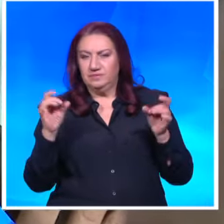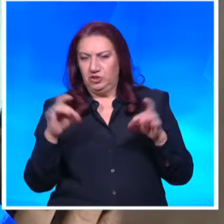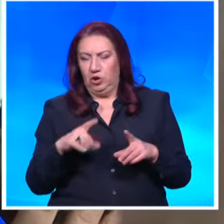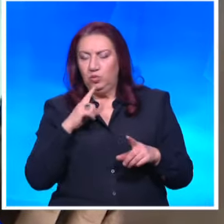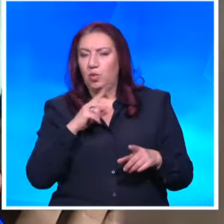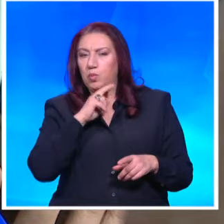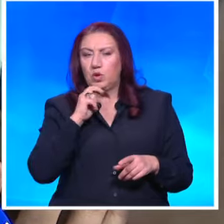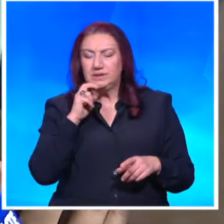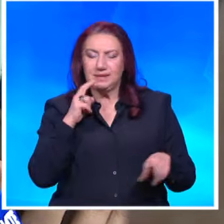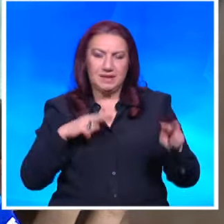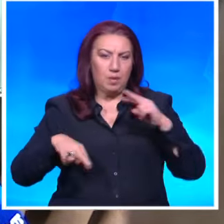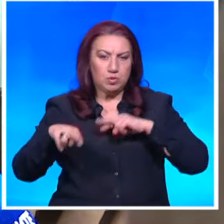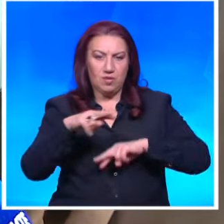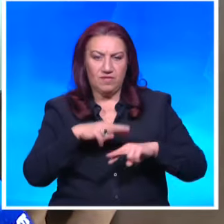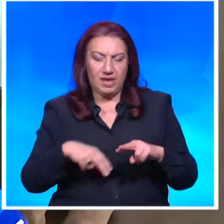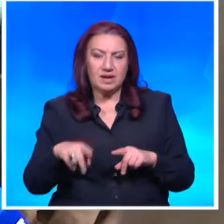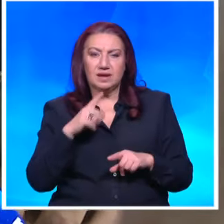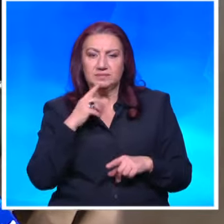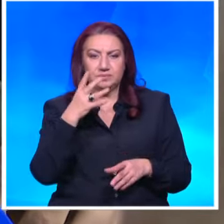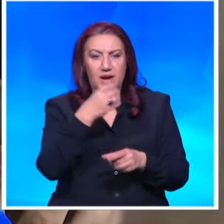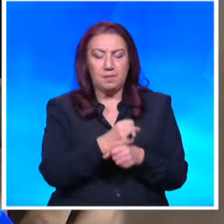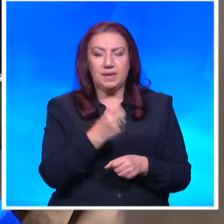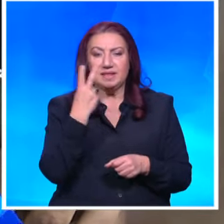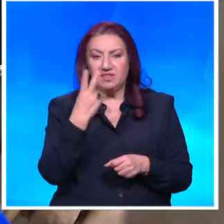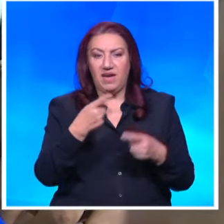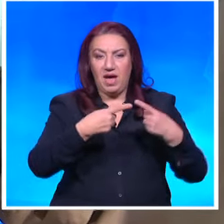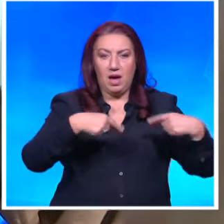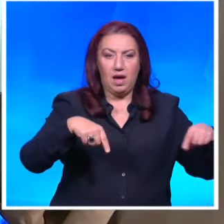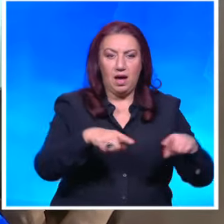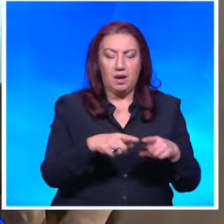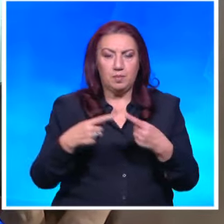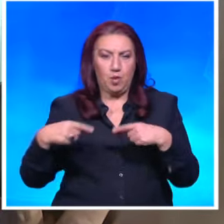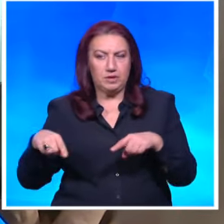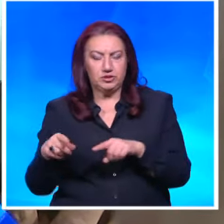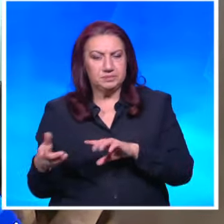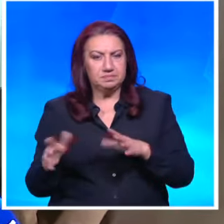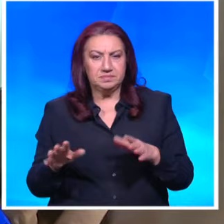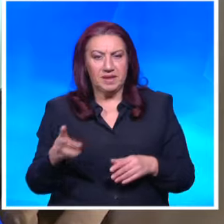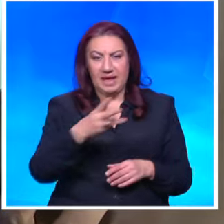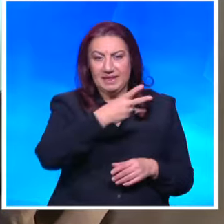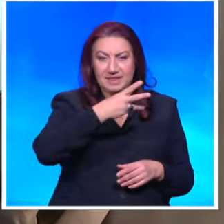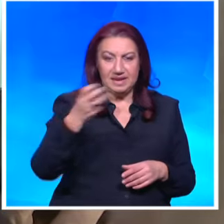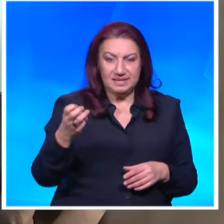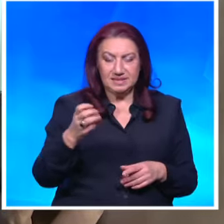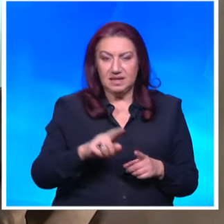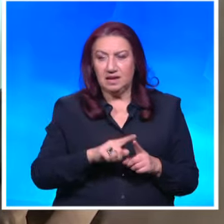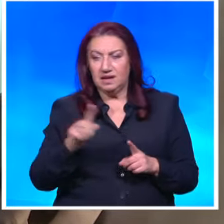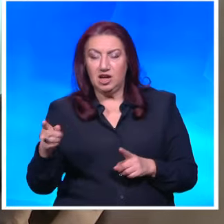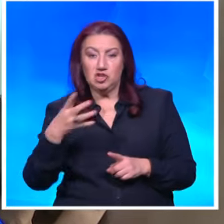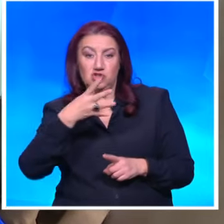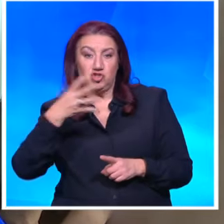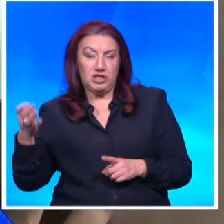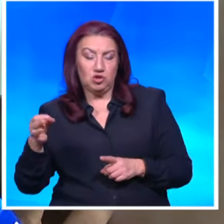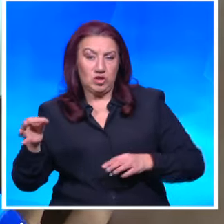операция бяха установени две помещения, помещения, които са на площ между 300 и 400 квадратни метра,